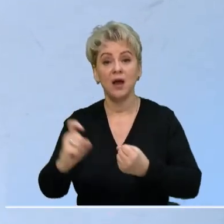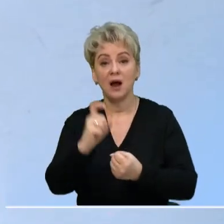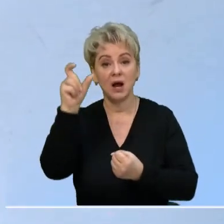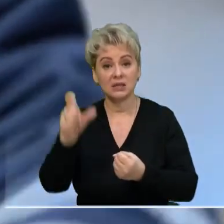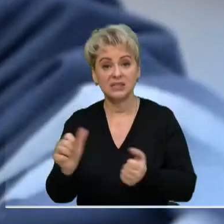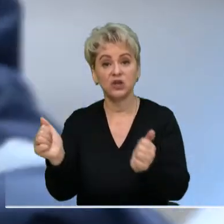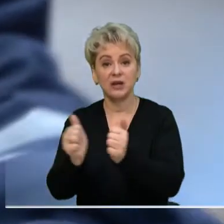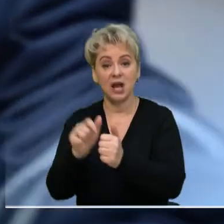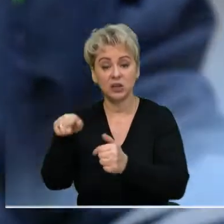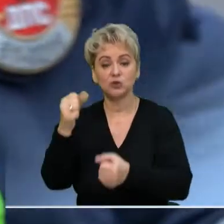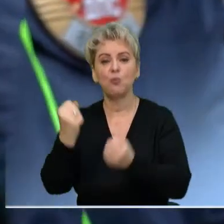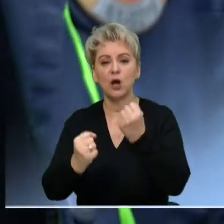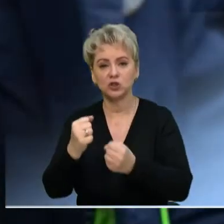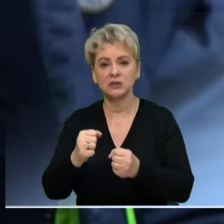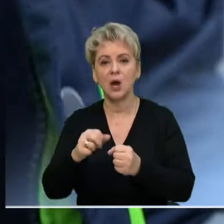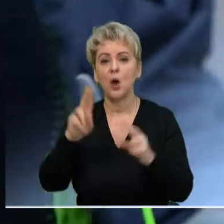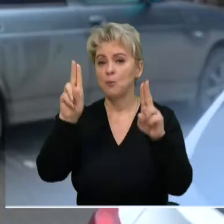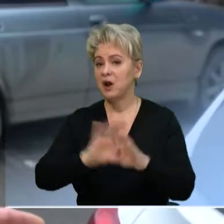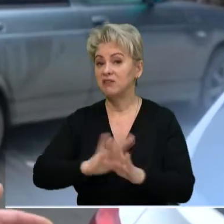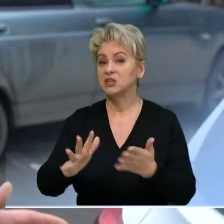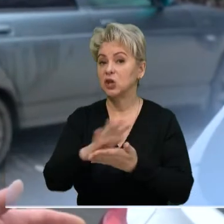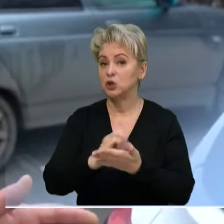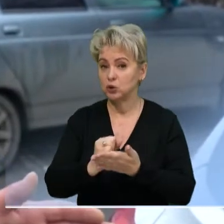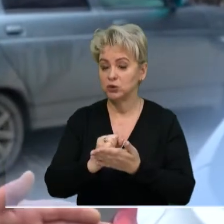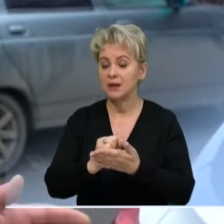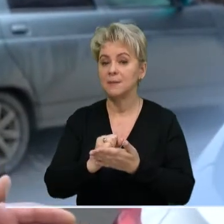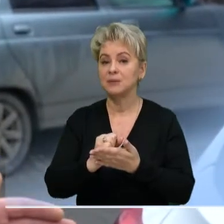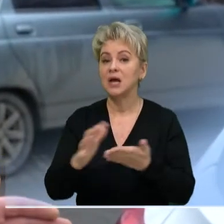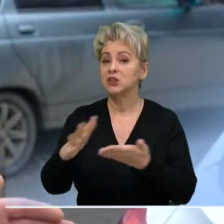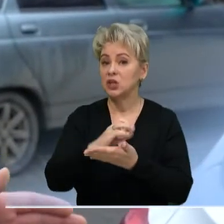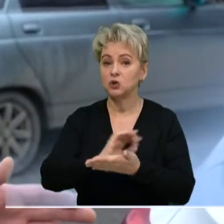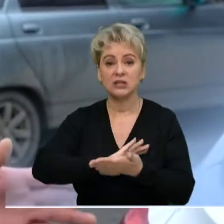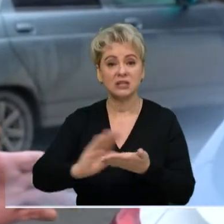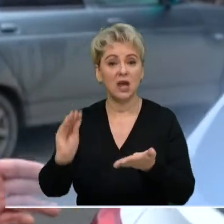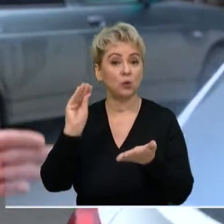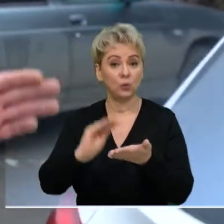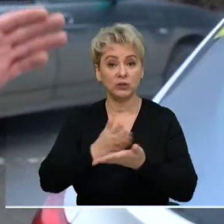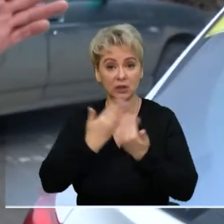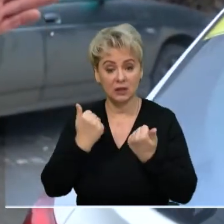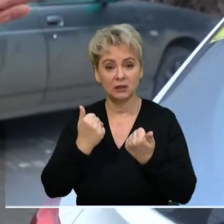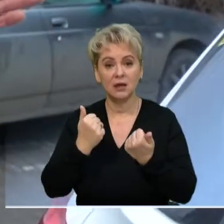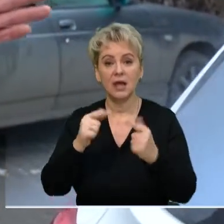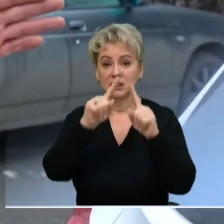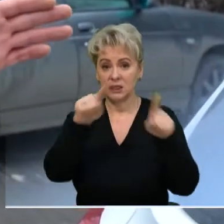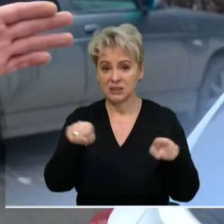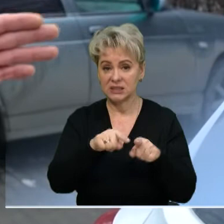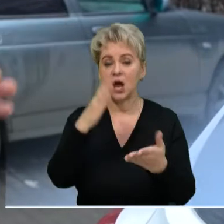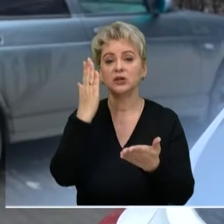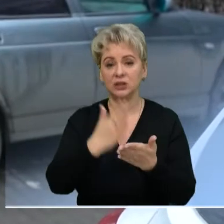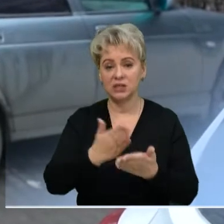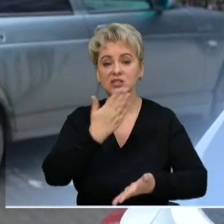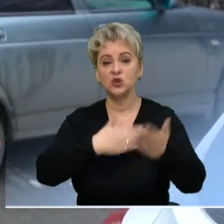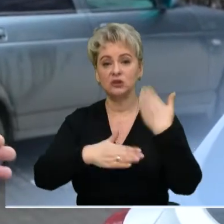автомобиля, стоящего на той же парковке, правила не нарушил. Нарушение ПДД не установлено, то есть наклеен знак